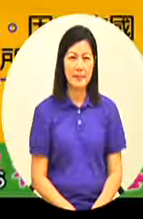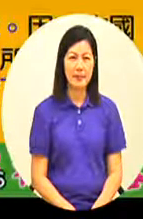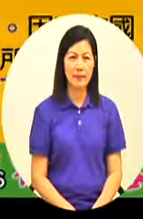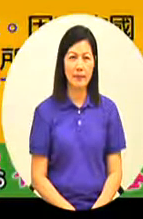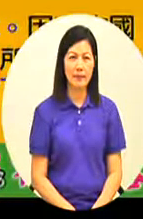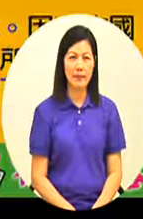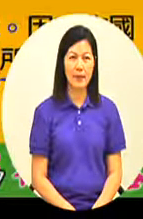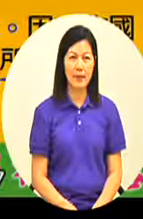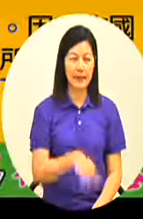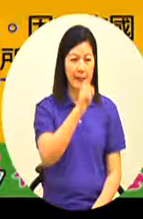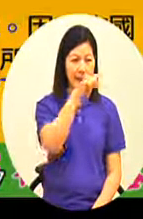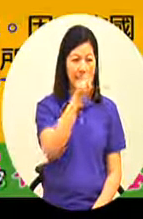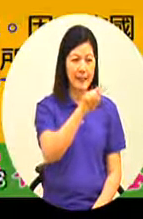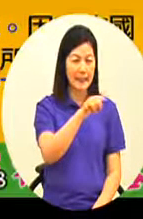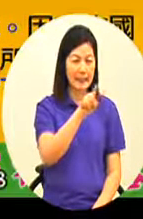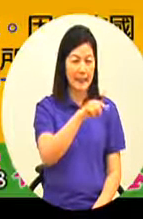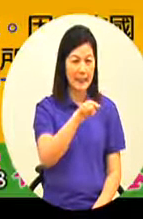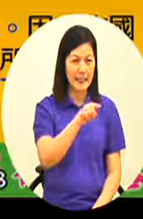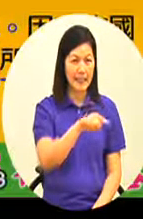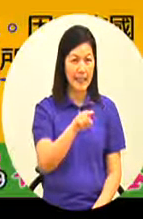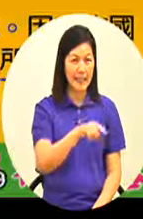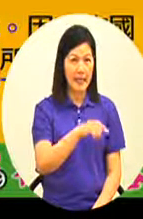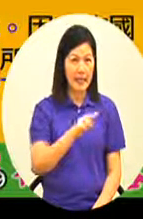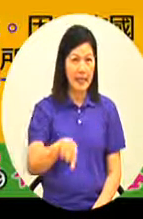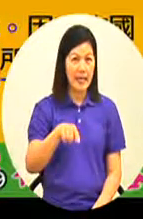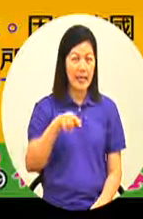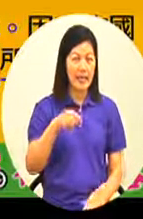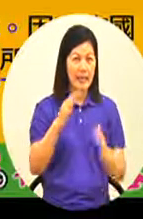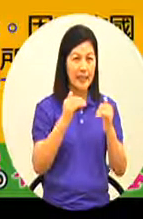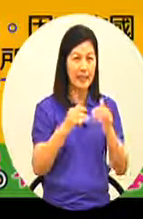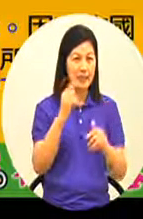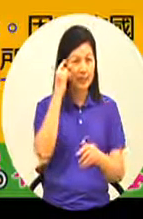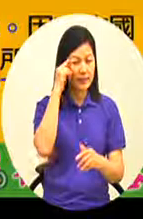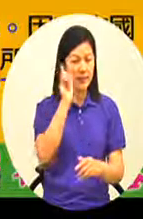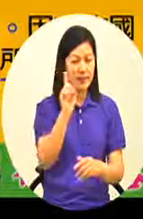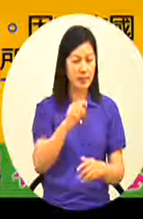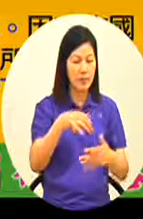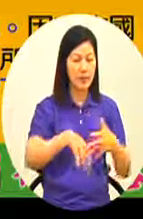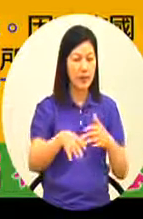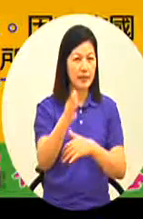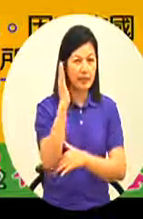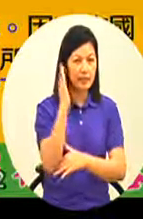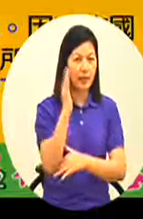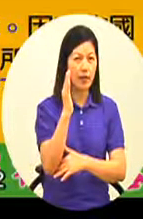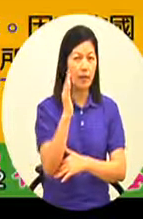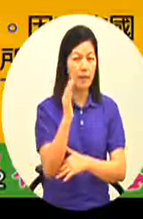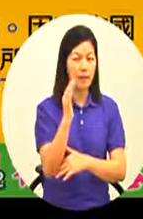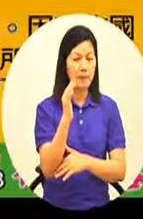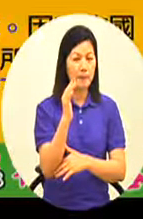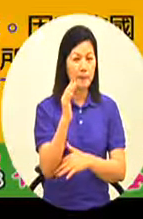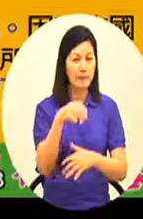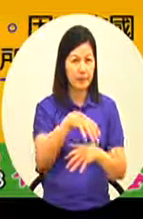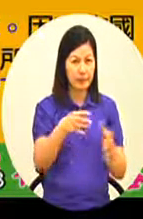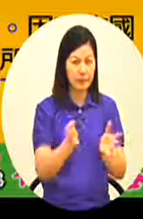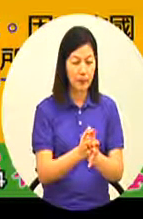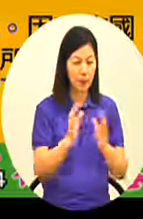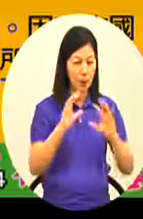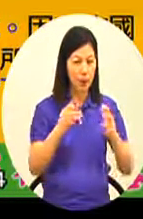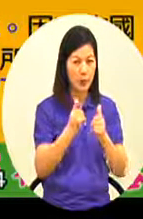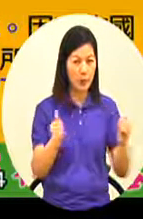奠礼什么叫奠礼？奠礼依据内政部颁定国民礼仪它的范